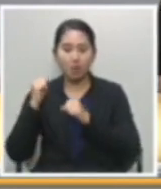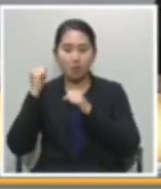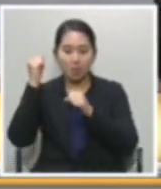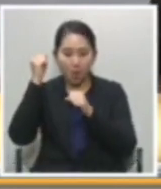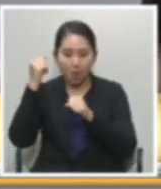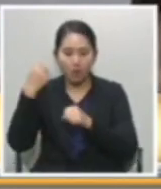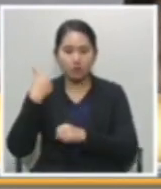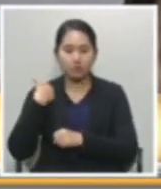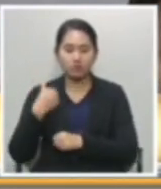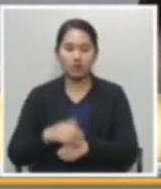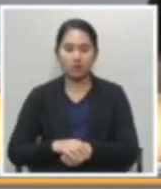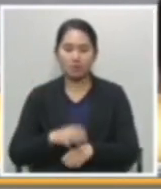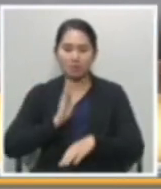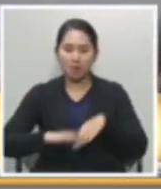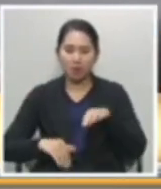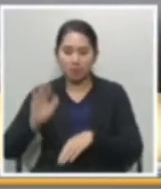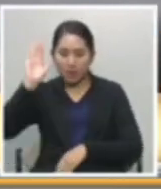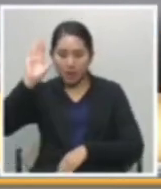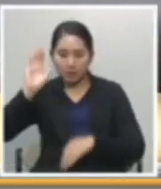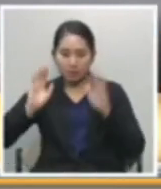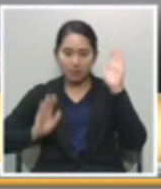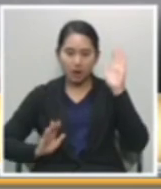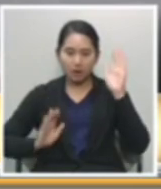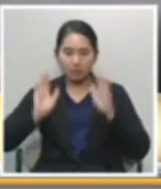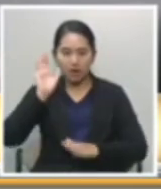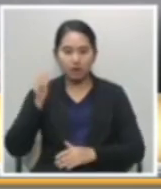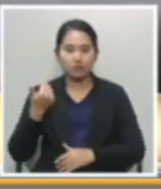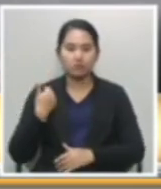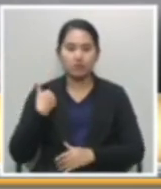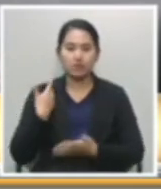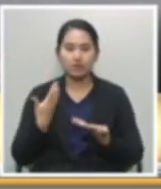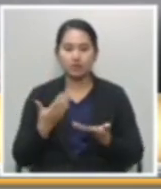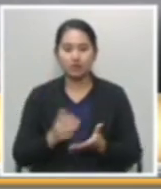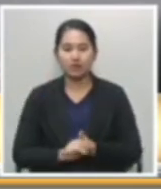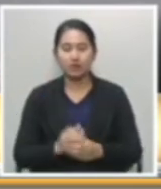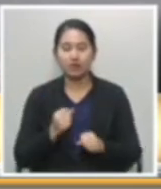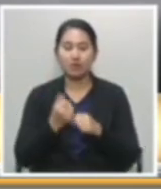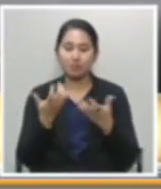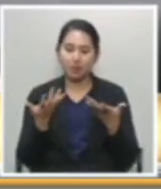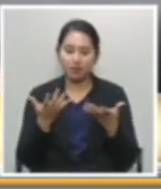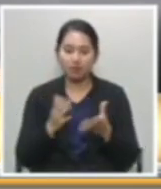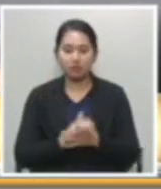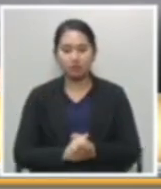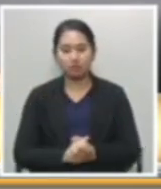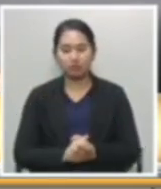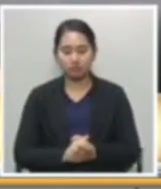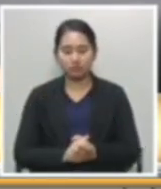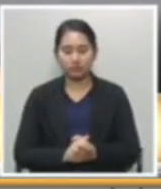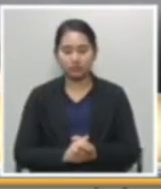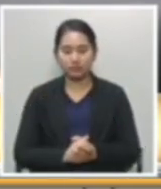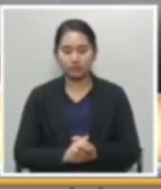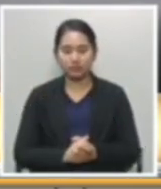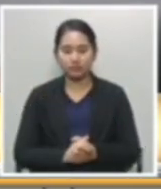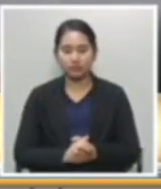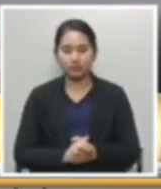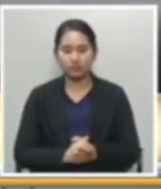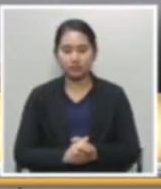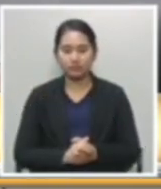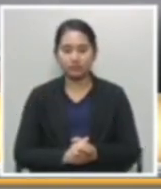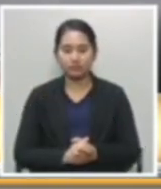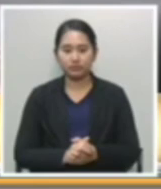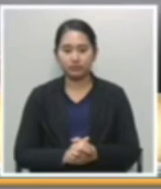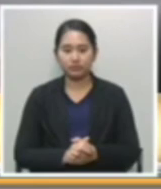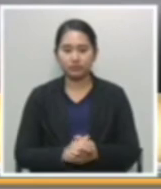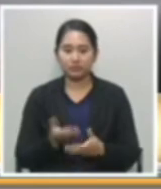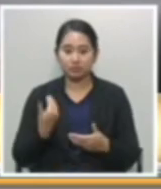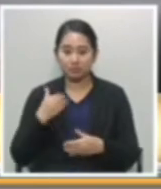บางคนก็ยกสองมือถ้าสามมือคงถ้ามีสามมือคงยกสามมือด้วยนะหรือวุฒิที่นั่งข้างๆแอบย